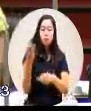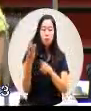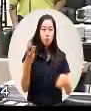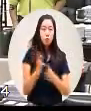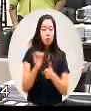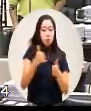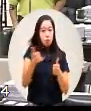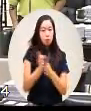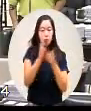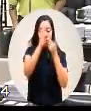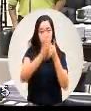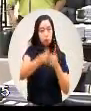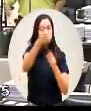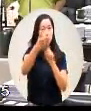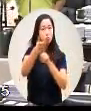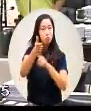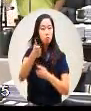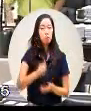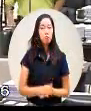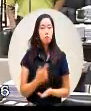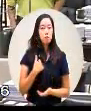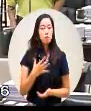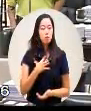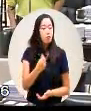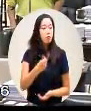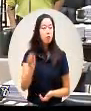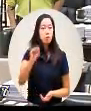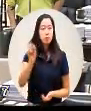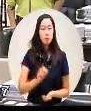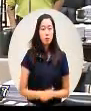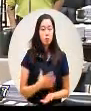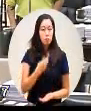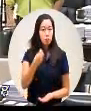院长，我唔惊伊啦。